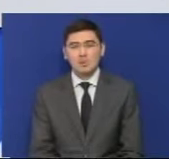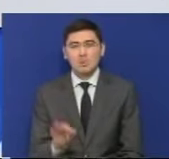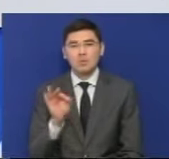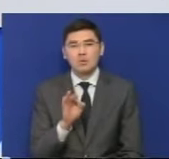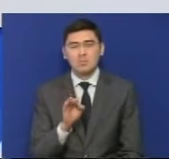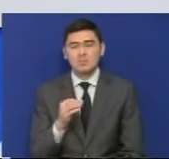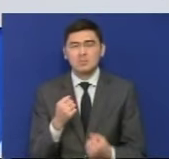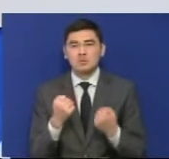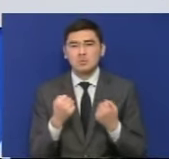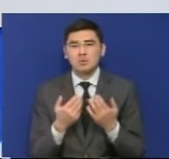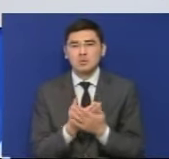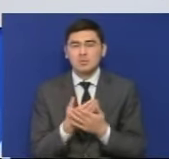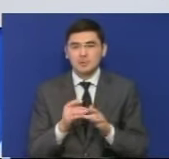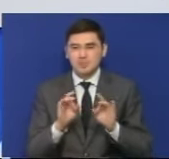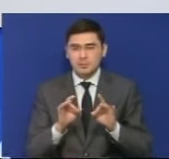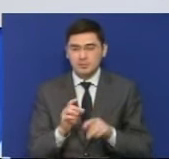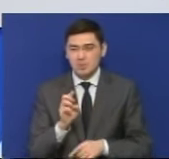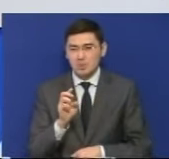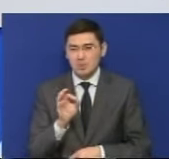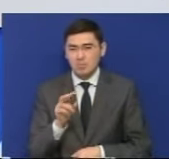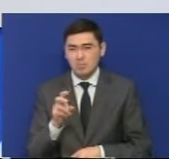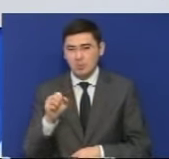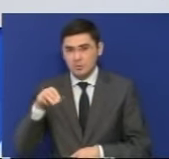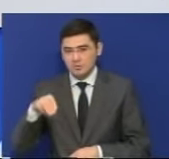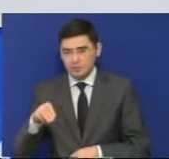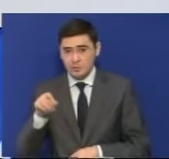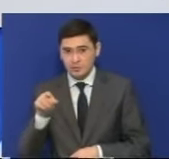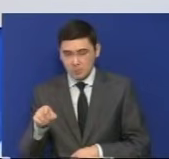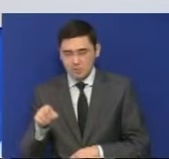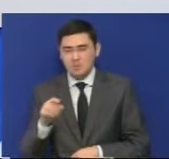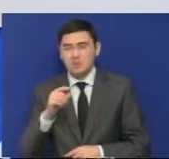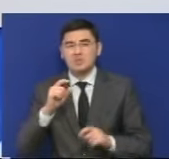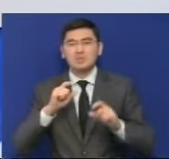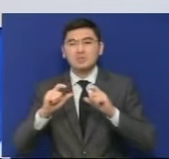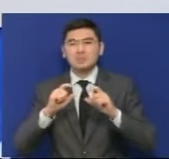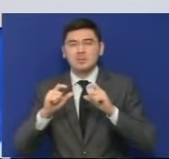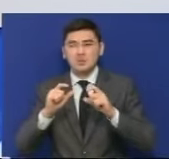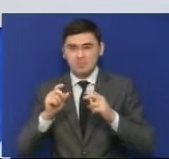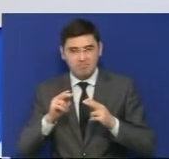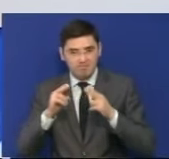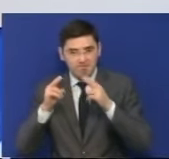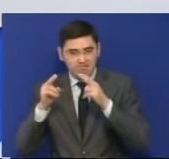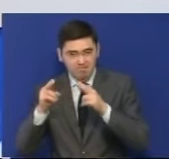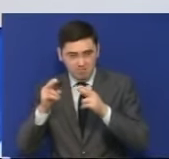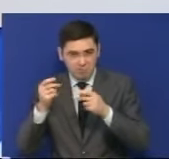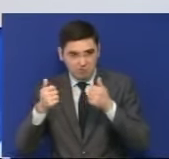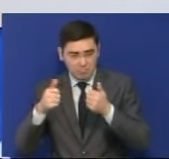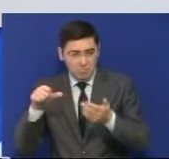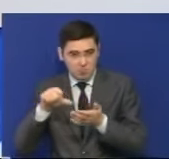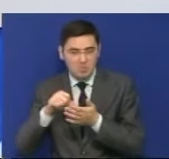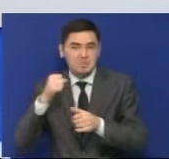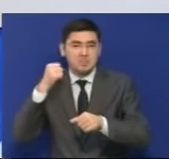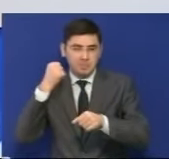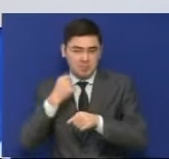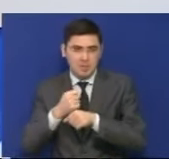О новостях спорта. Инвалид по зрению Булат Кабыжанов стал двукратным чемпионом мира по шахматам. Напомним, что свой первый чемпионский титул